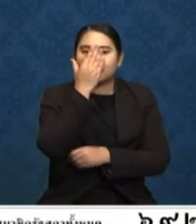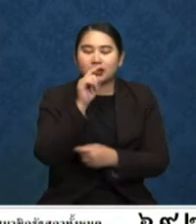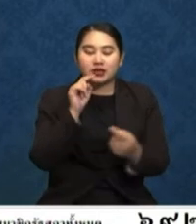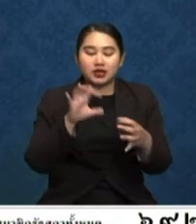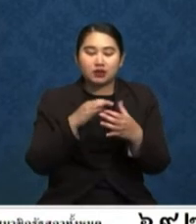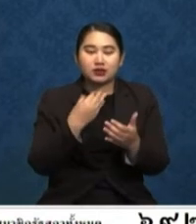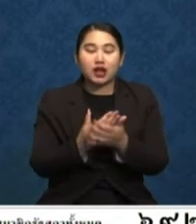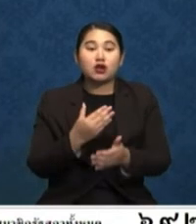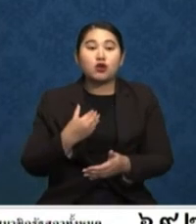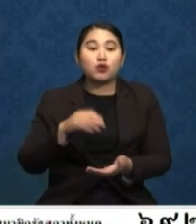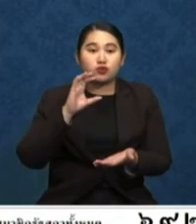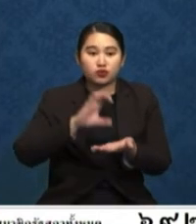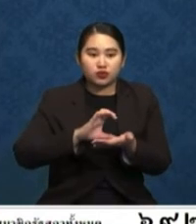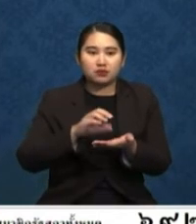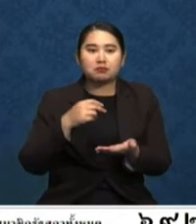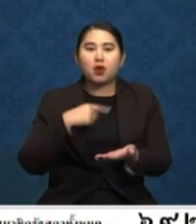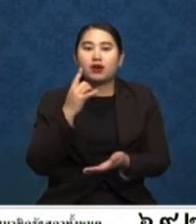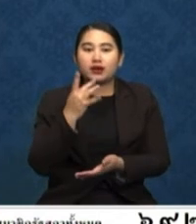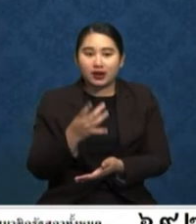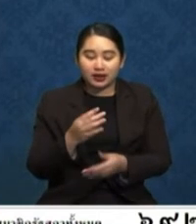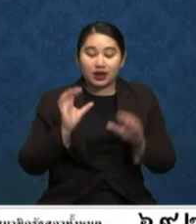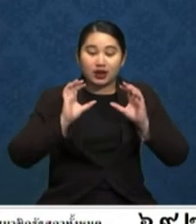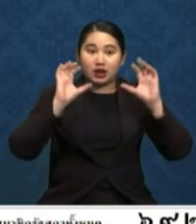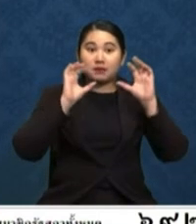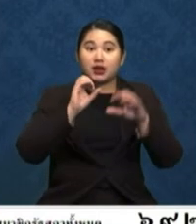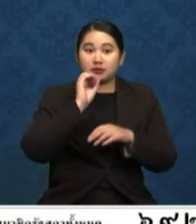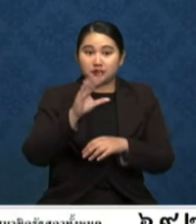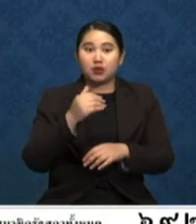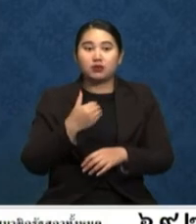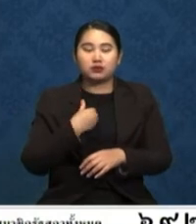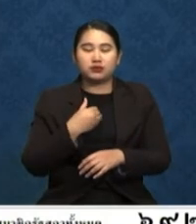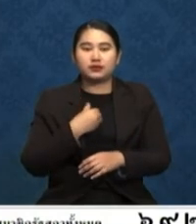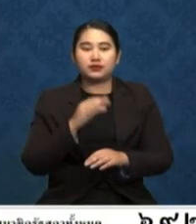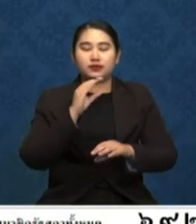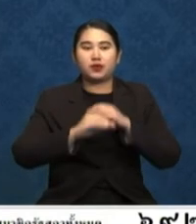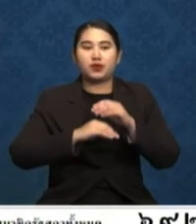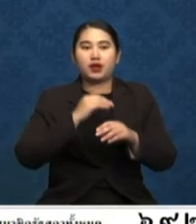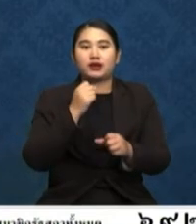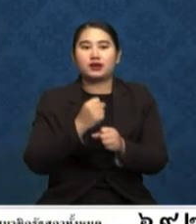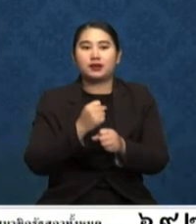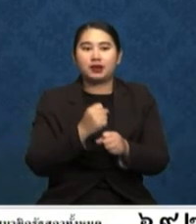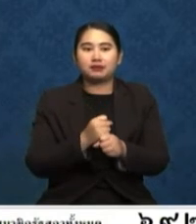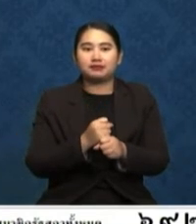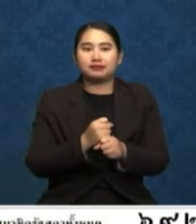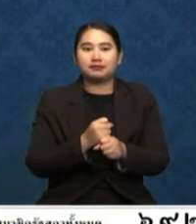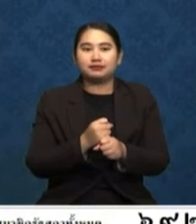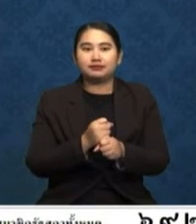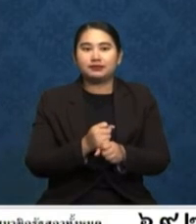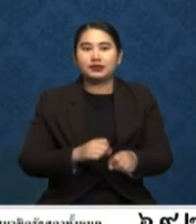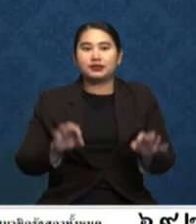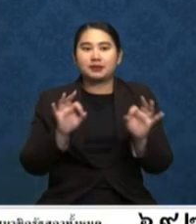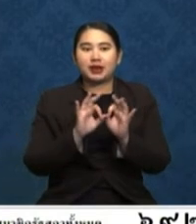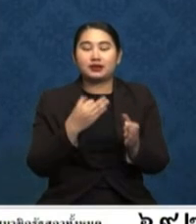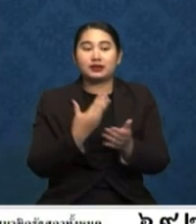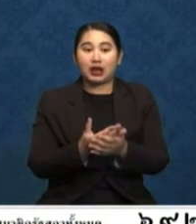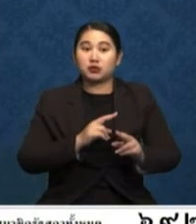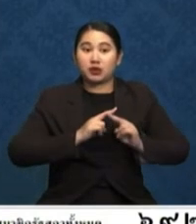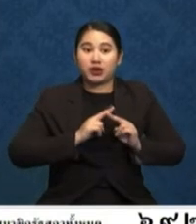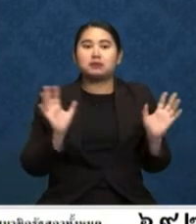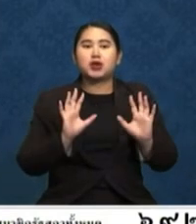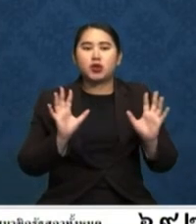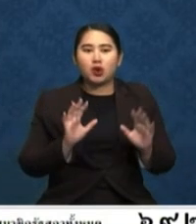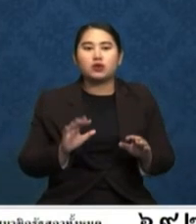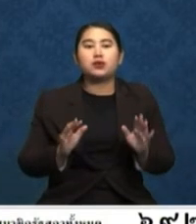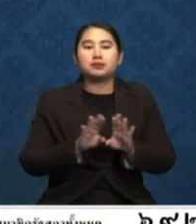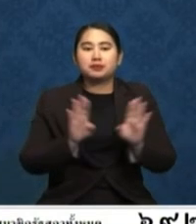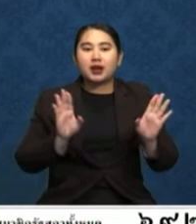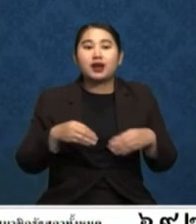ลงทุนในเมื่อรัฐบาลท่านก็บอกเองว่าโครงการนี้เนี่ยเราไม่จำเป็นต้องใช้เงินเองสักบาทเราเปิดให้